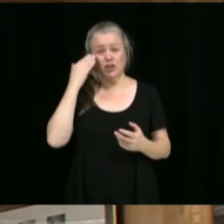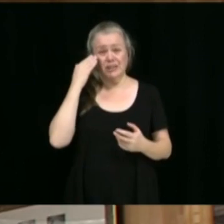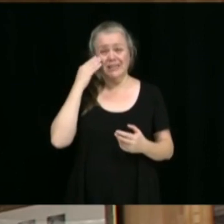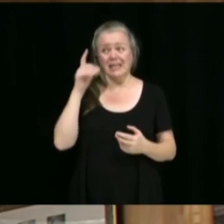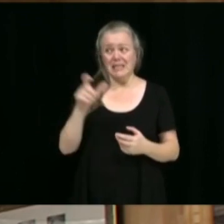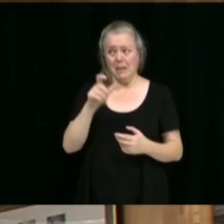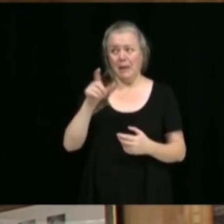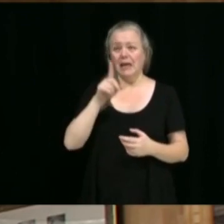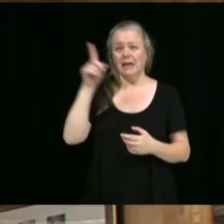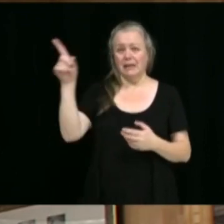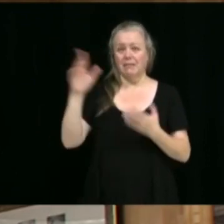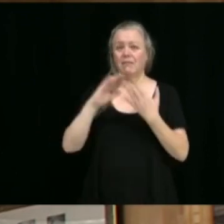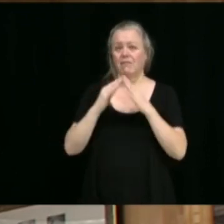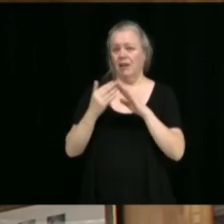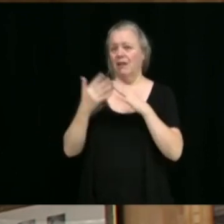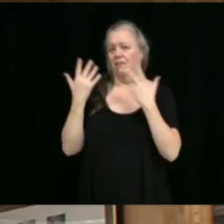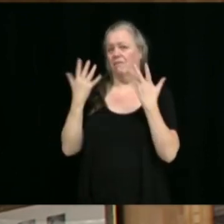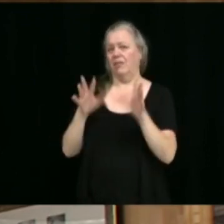Québec, ils l'ont fait.